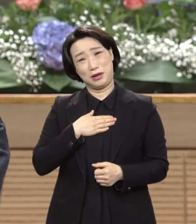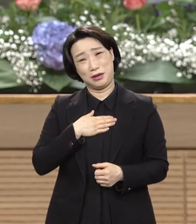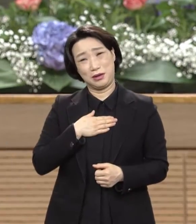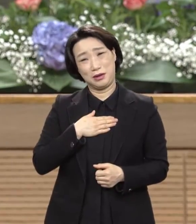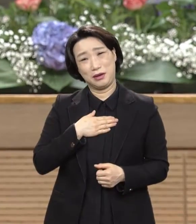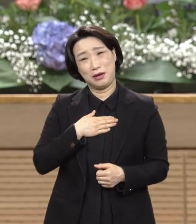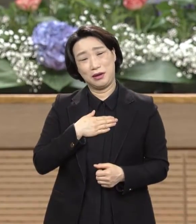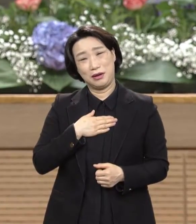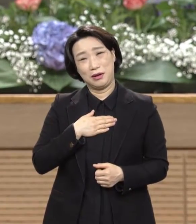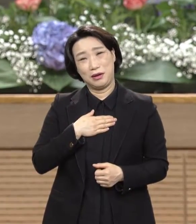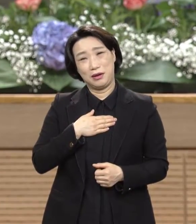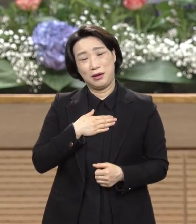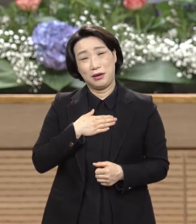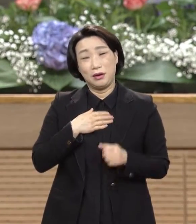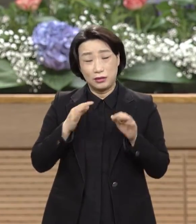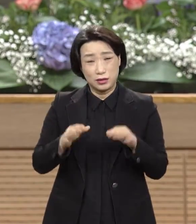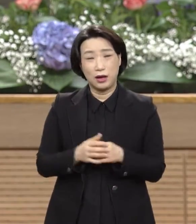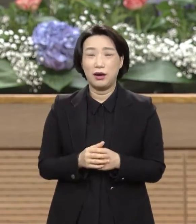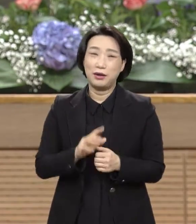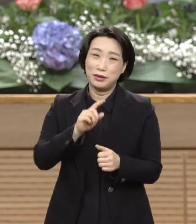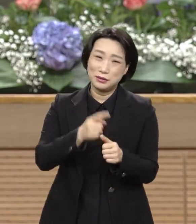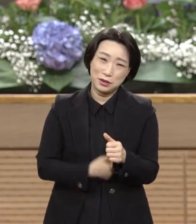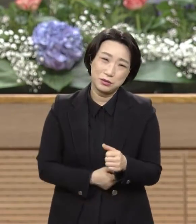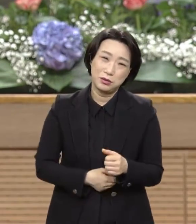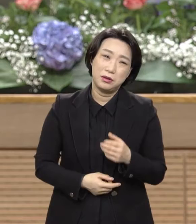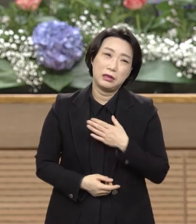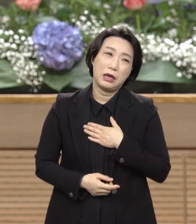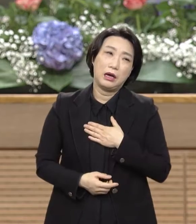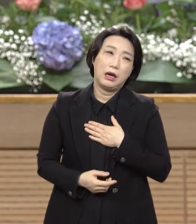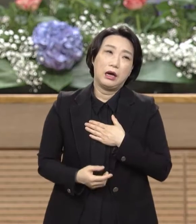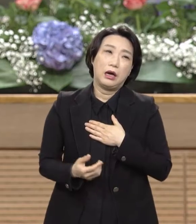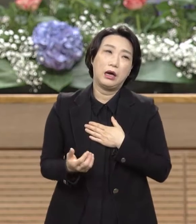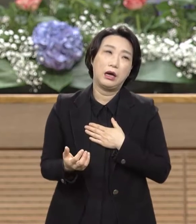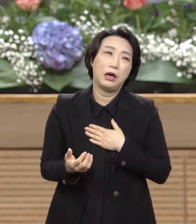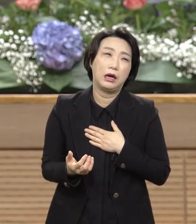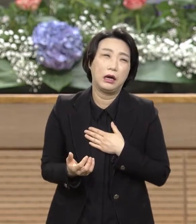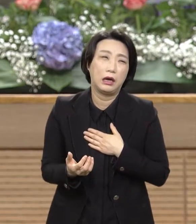예, 절로